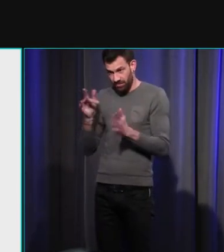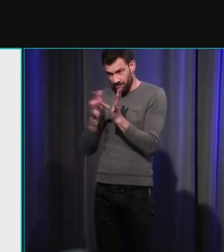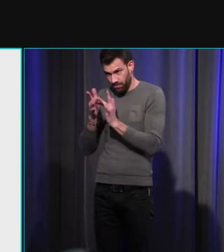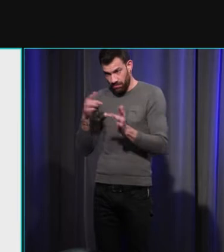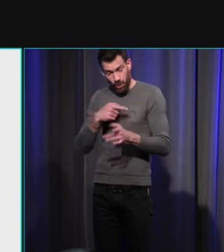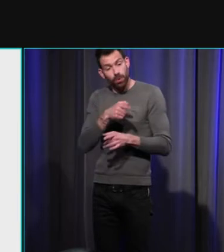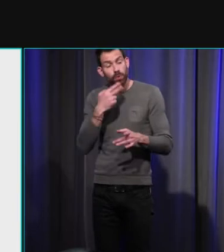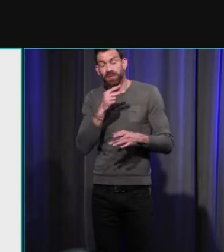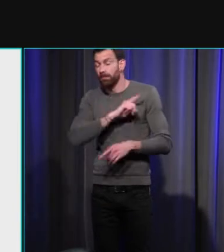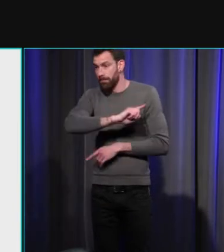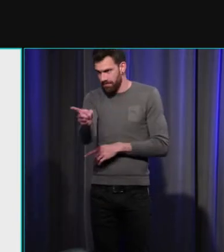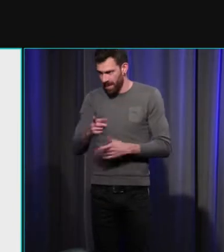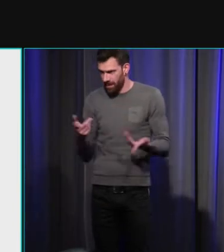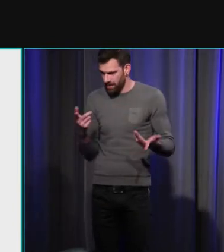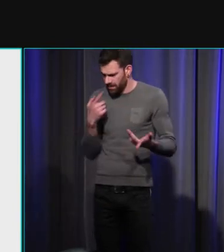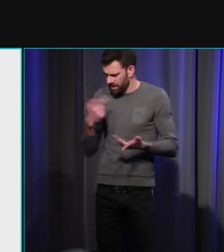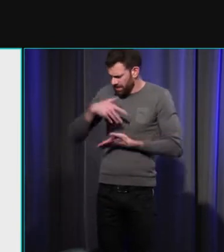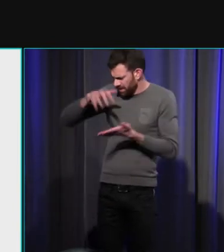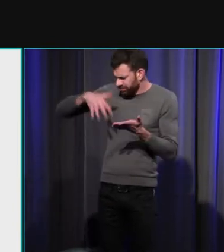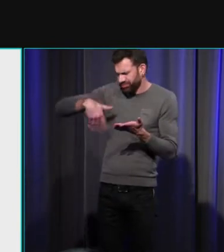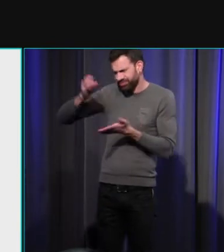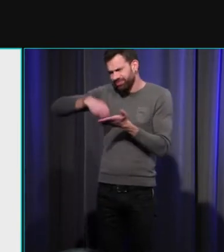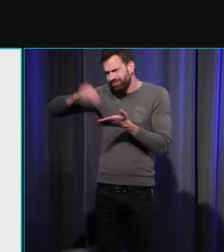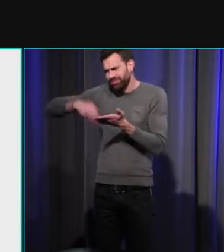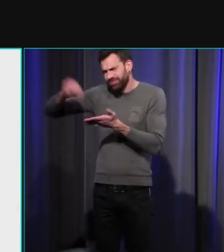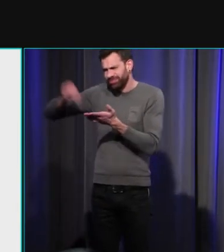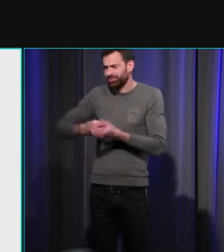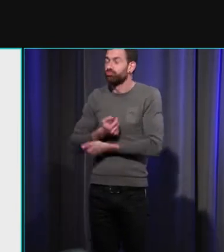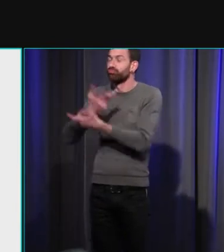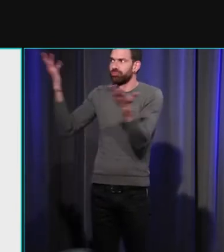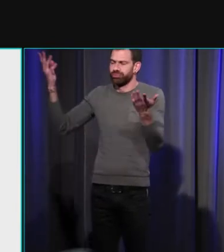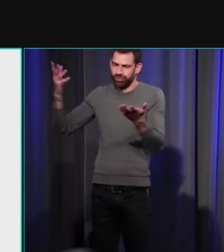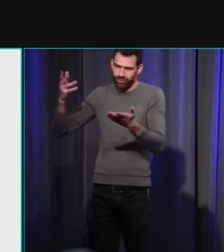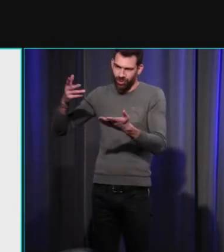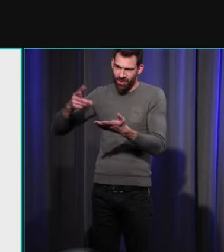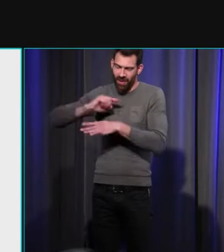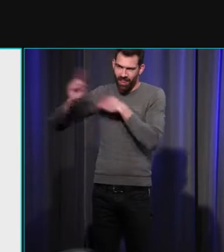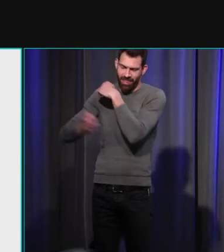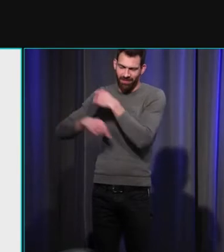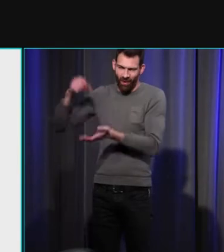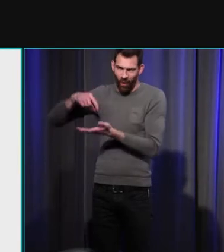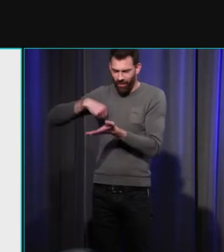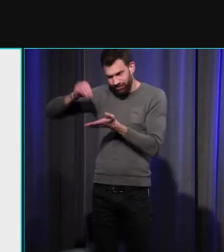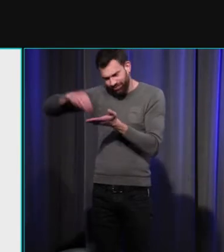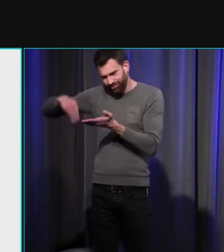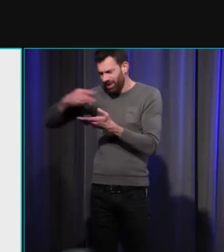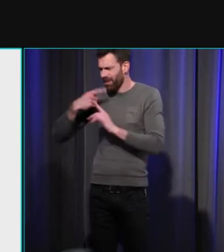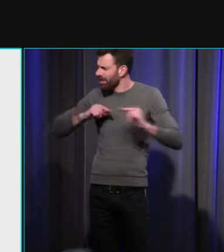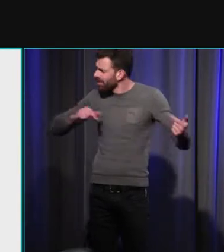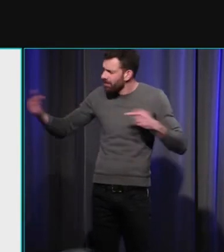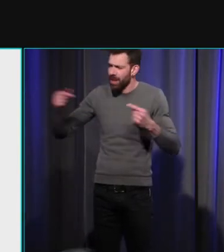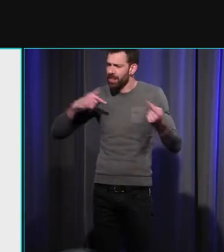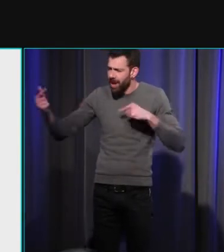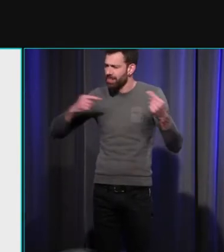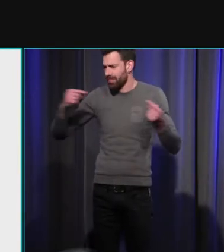il ya eu des tôles d'un cran fin de litres d'encre qui ont été déversées par les gens du moyen-âge des débats interminables à jeudi de